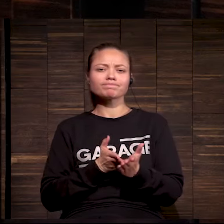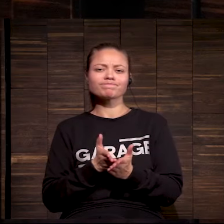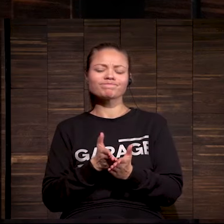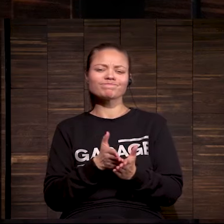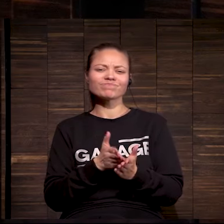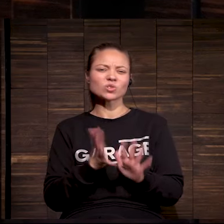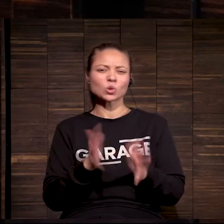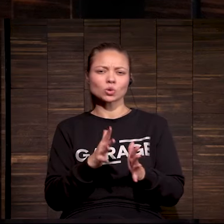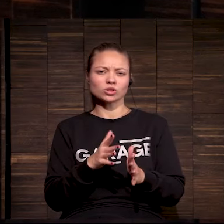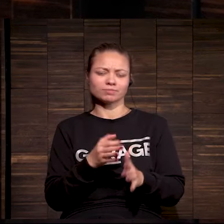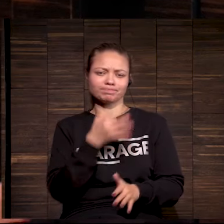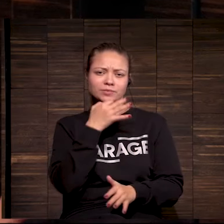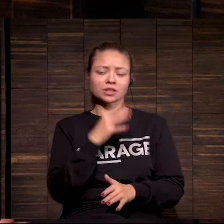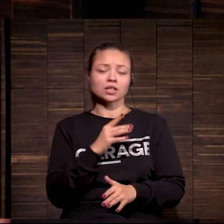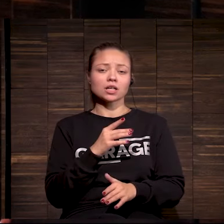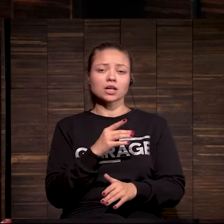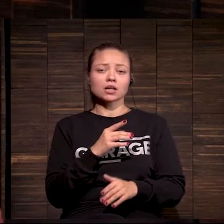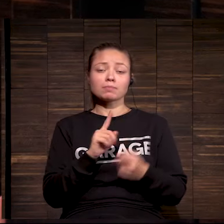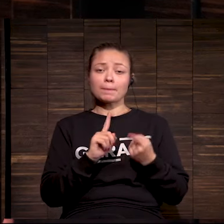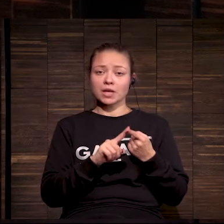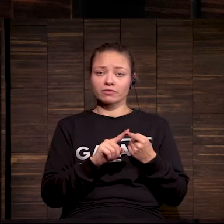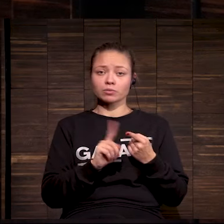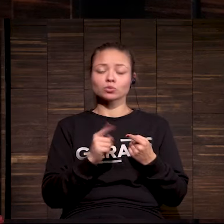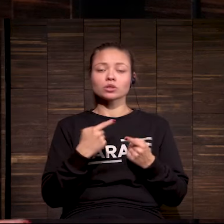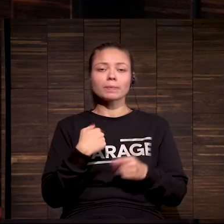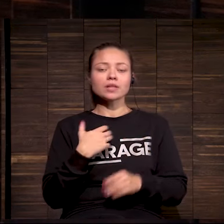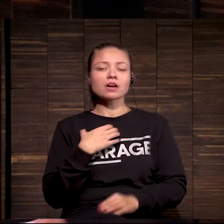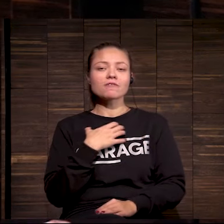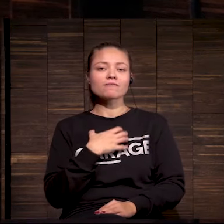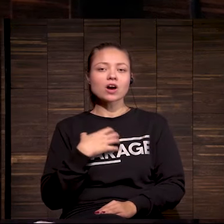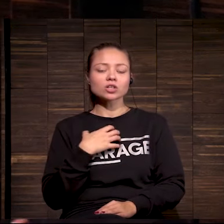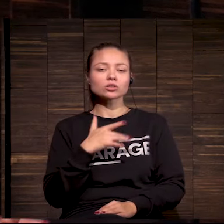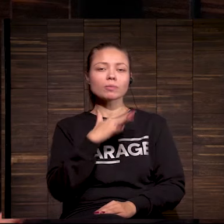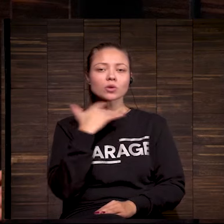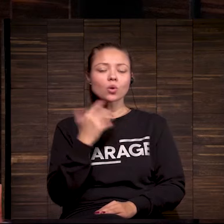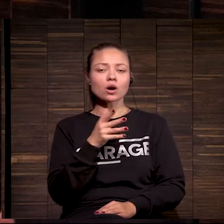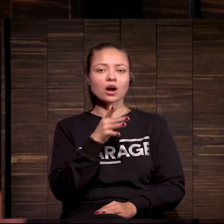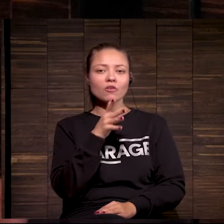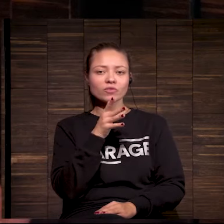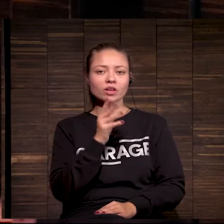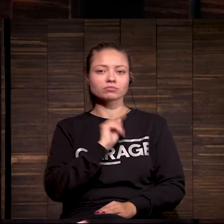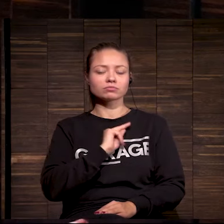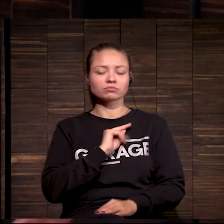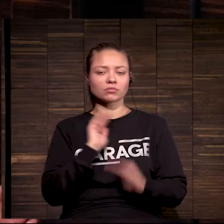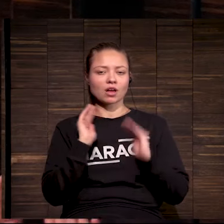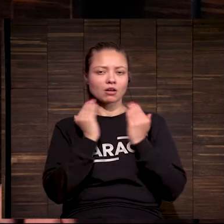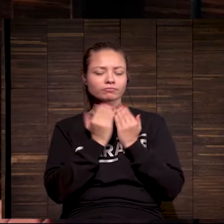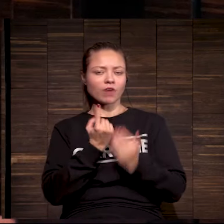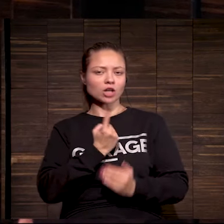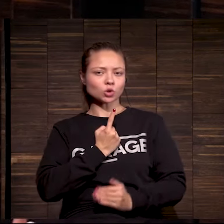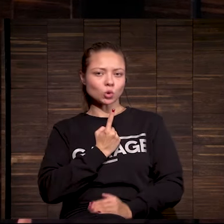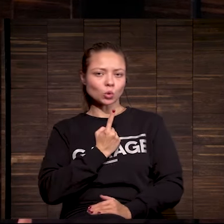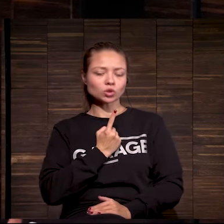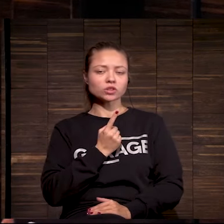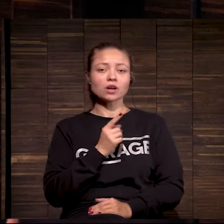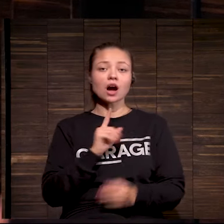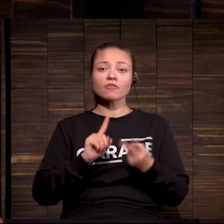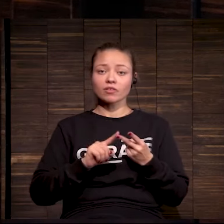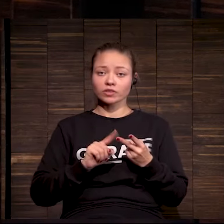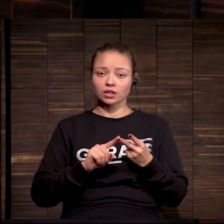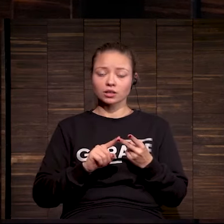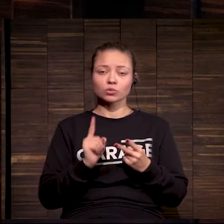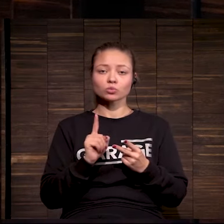симпатичен во первых потому что мне важно много времени проводить в одиночестве в том числе а во вторых потому